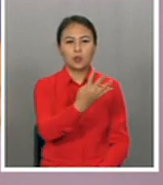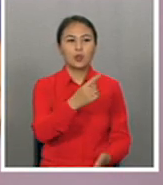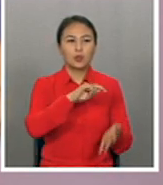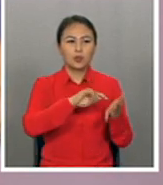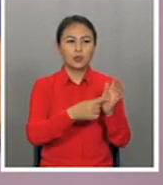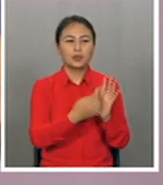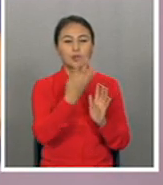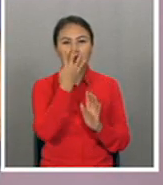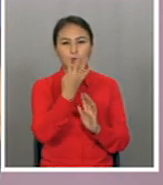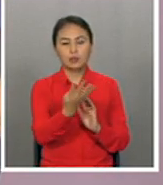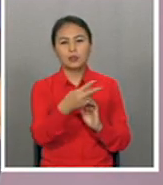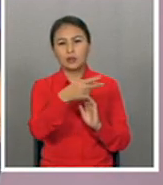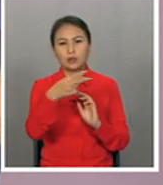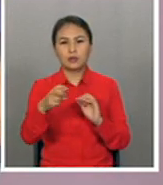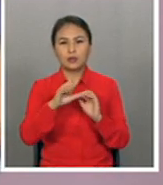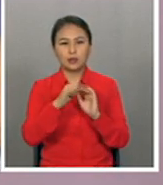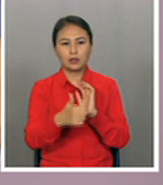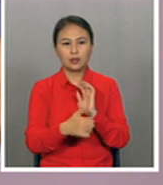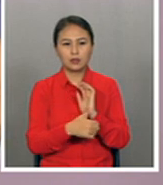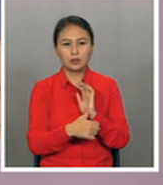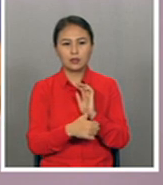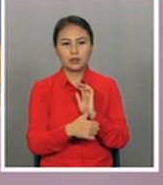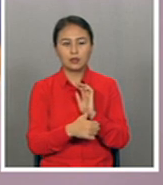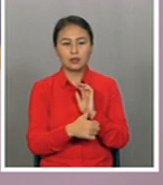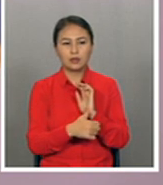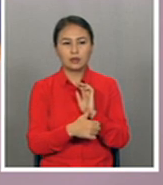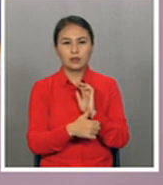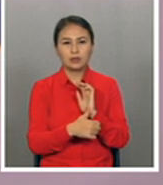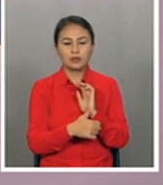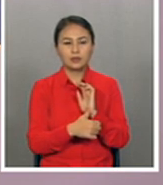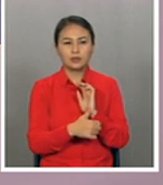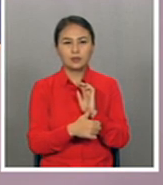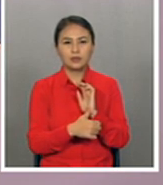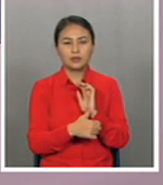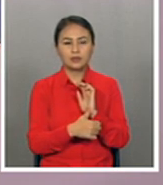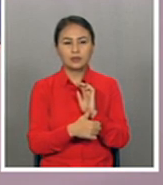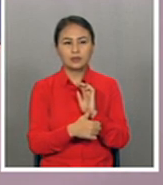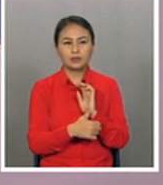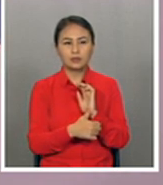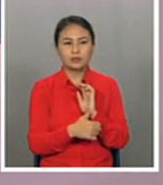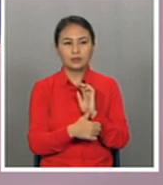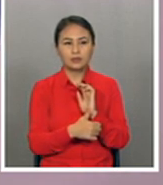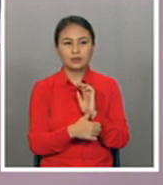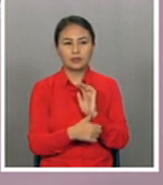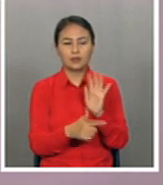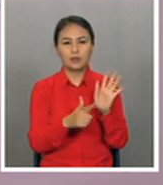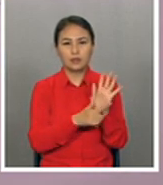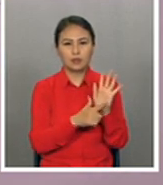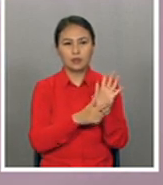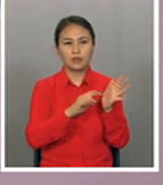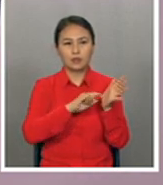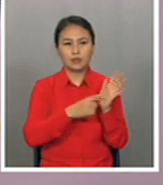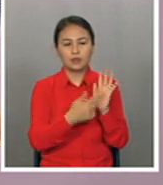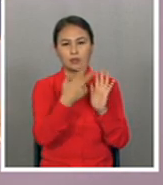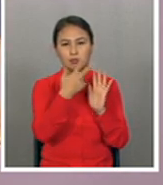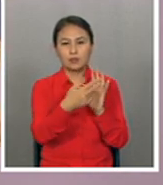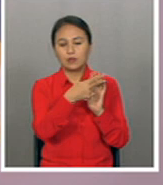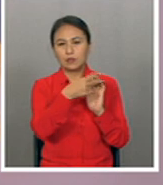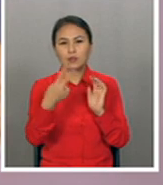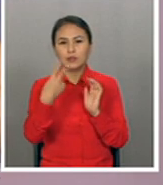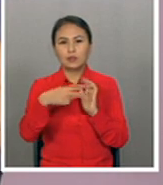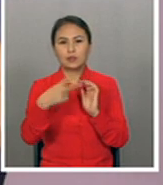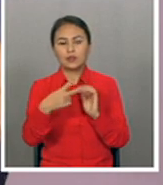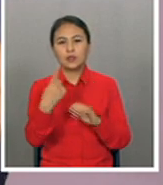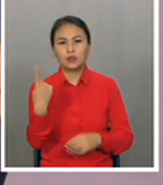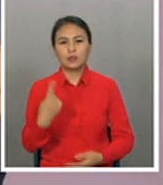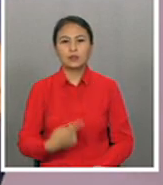4 пен 4-тің көбейтіндісінің мәні 16-ға тең болады. 7 мен 3-тің көбейтіндісінің